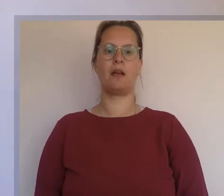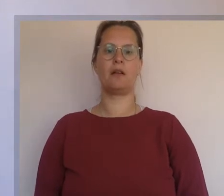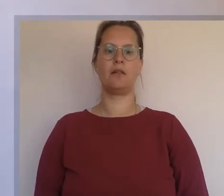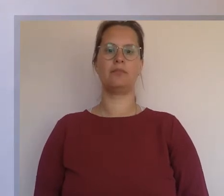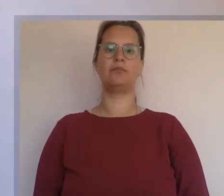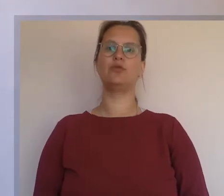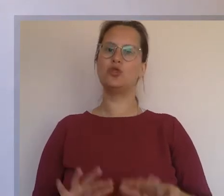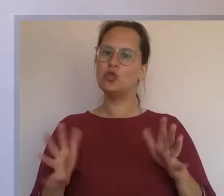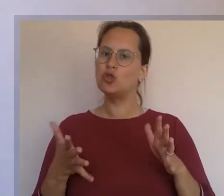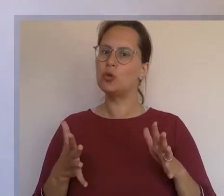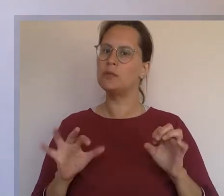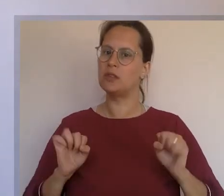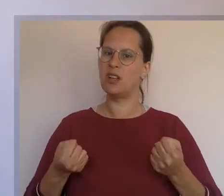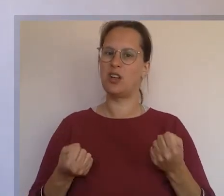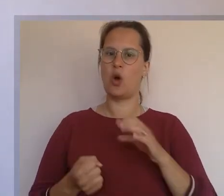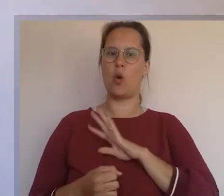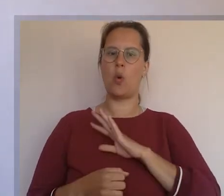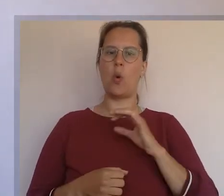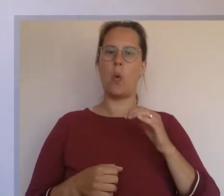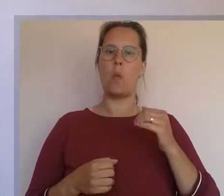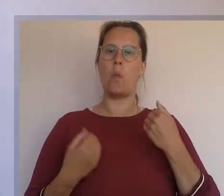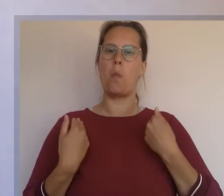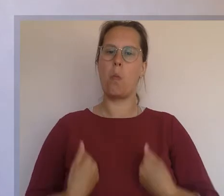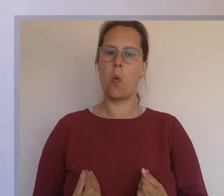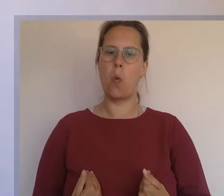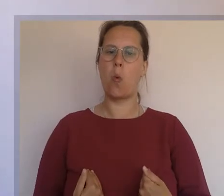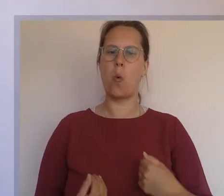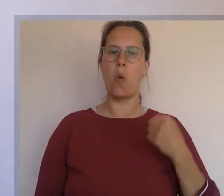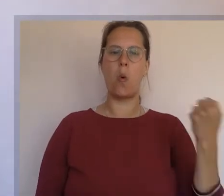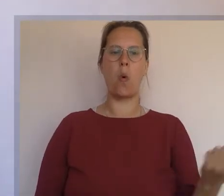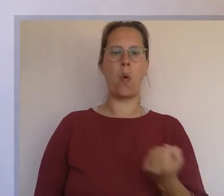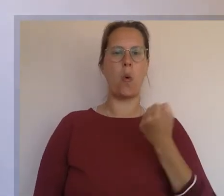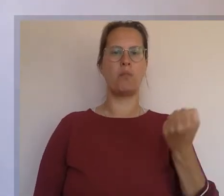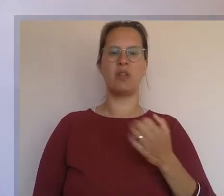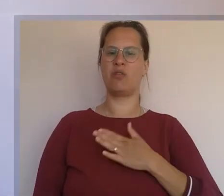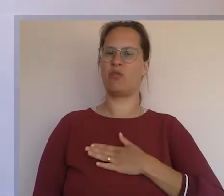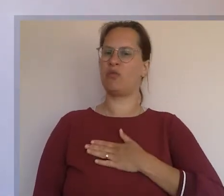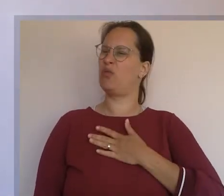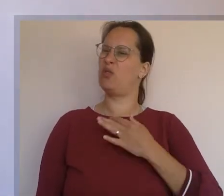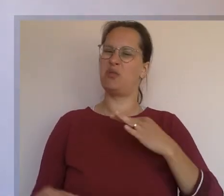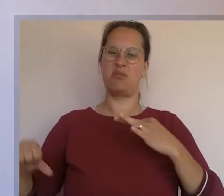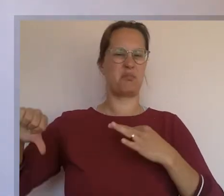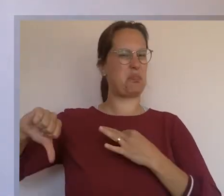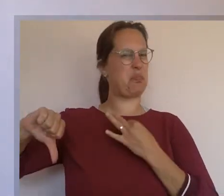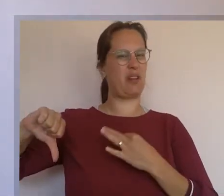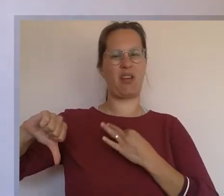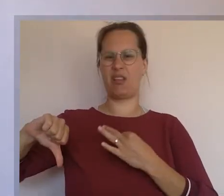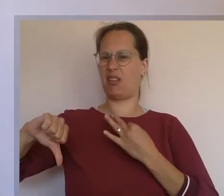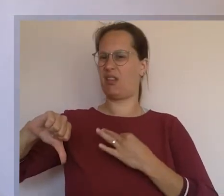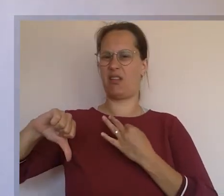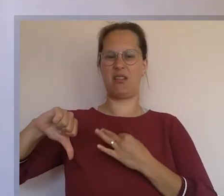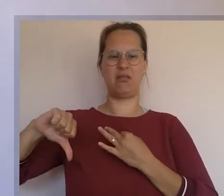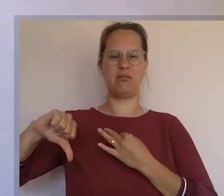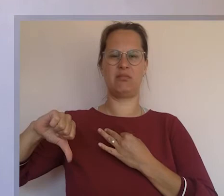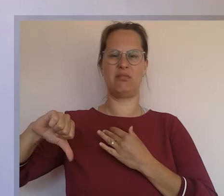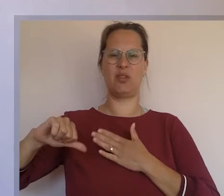Je kunt je ook moe voelen omdat je je niet prettig voelt.